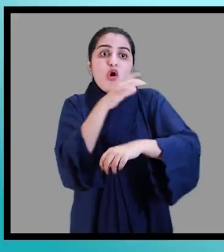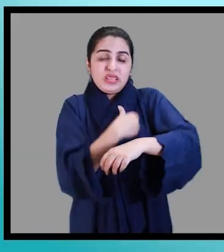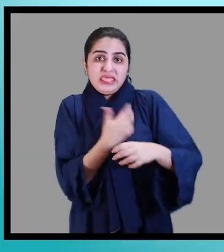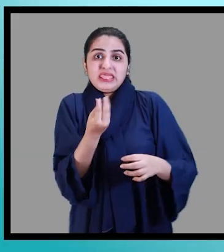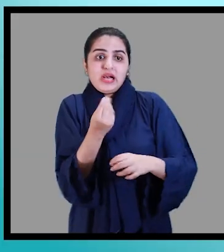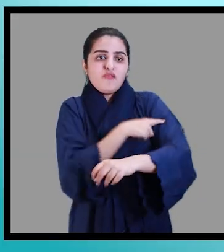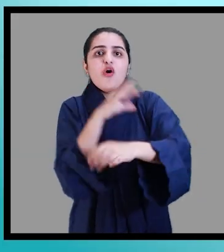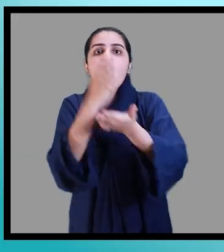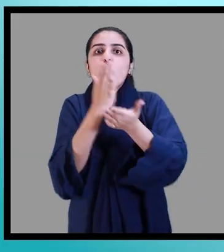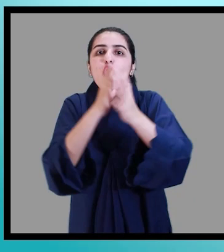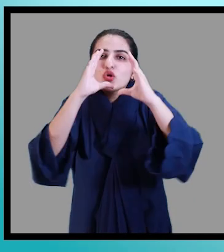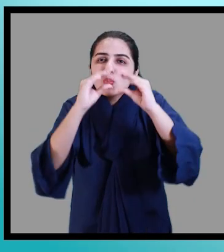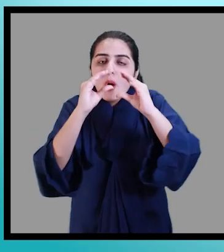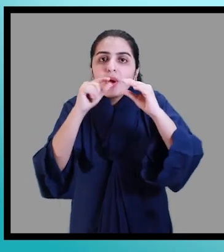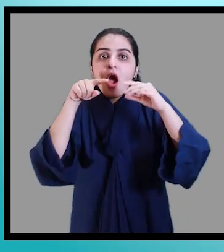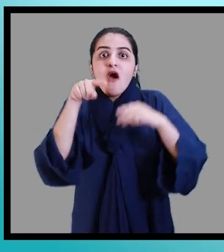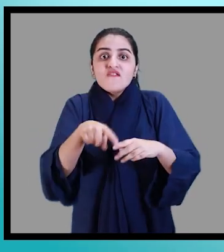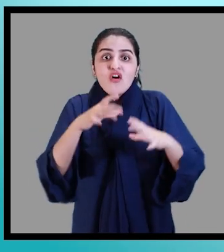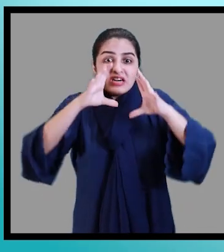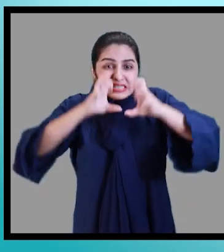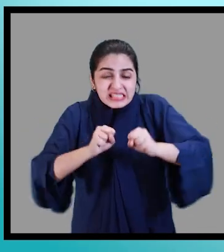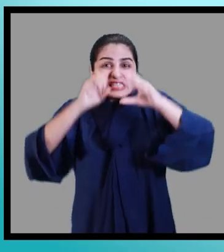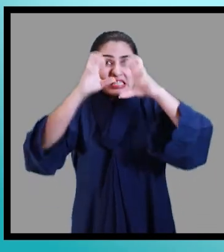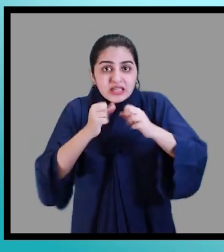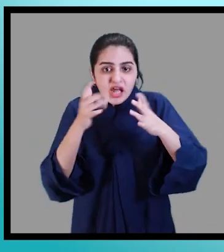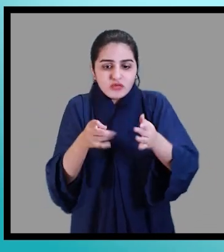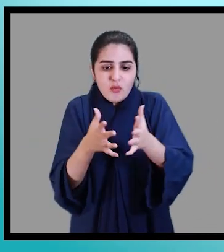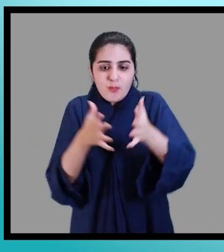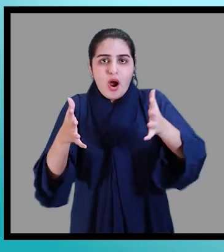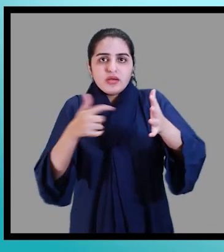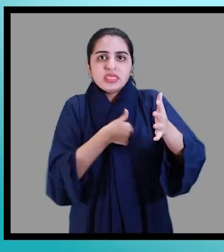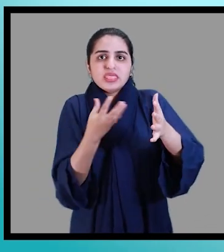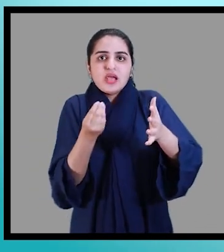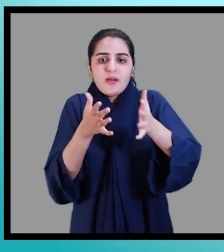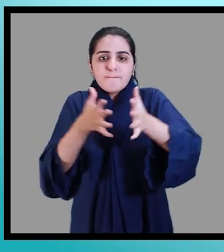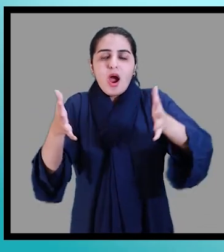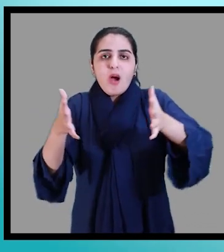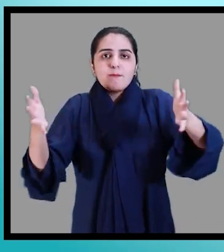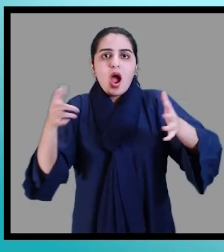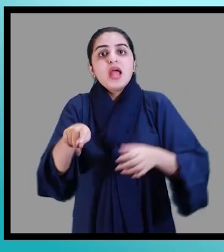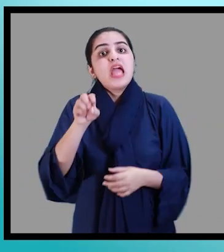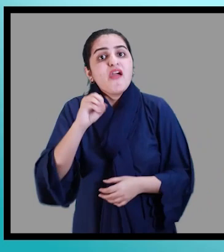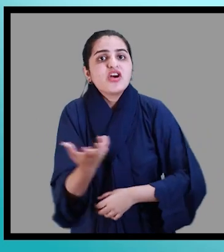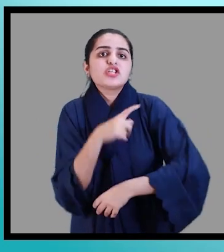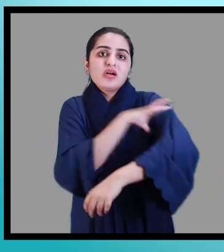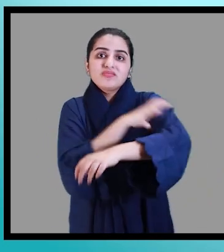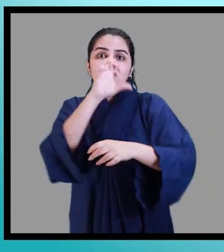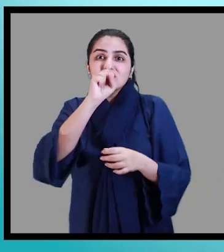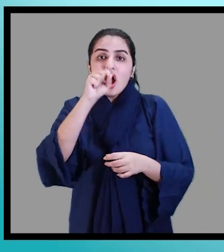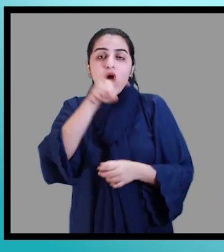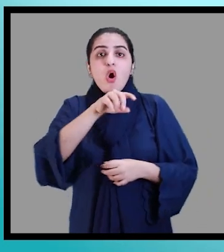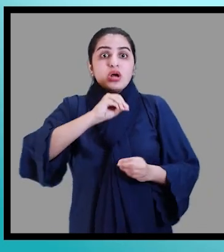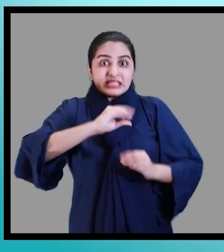हुआ होता है। जब मसल ज्यादा एफर्ट करता है तो उसके साइज में इजाफा होता है। इसी वजह से हाई ब्लड प्रेशर दिल के साइज में